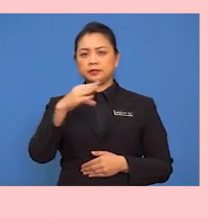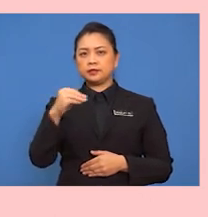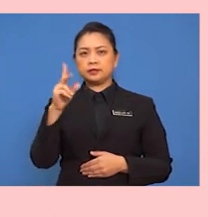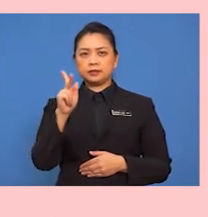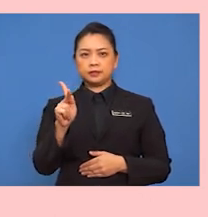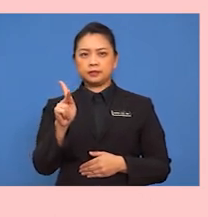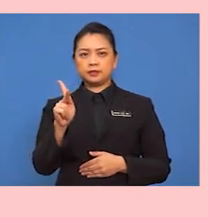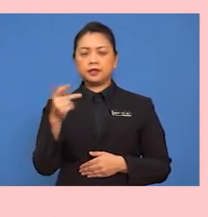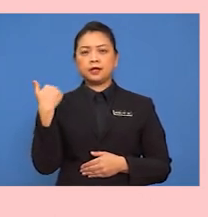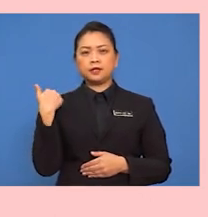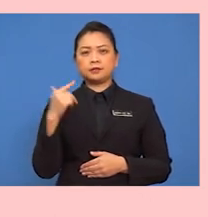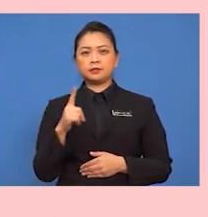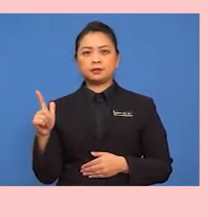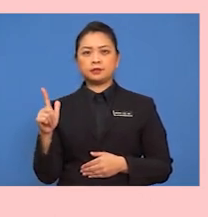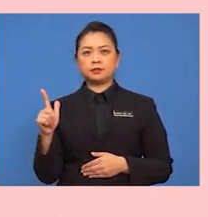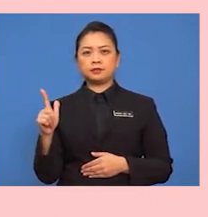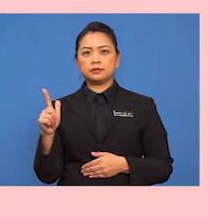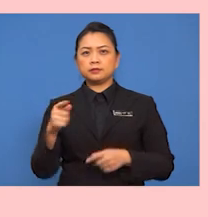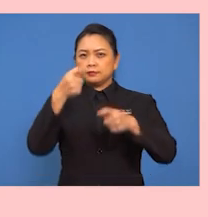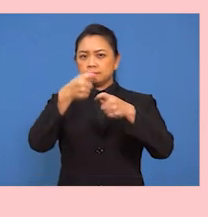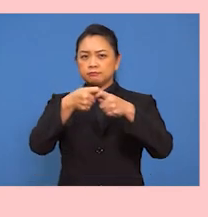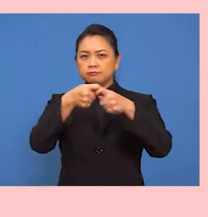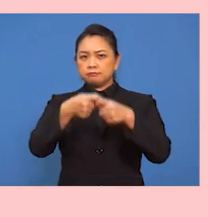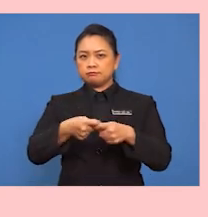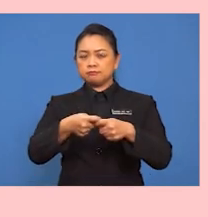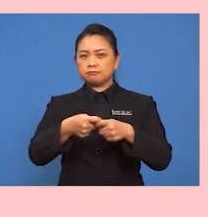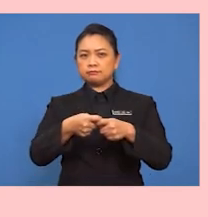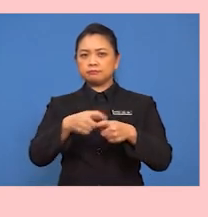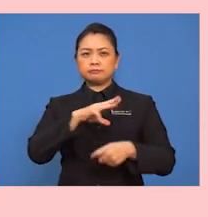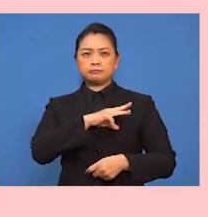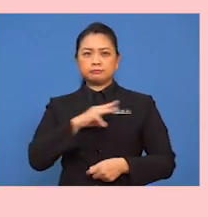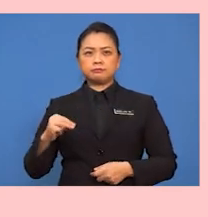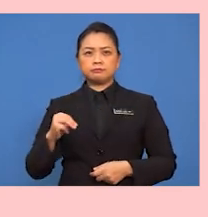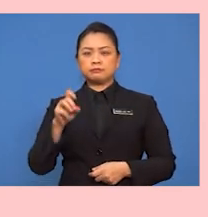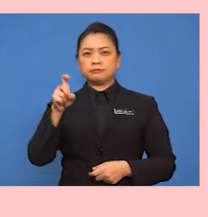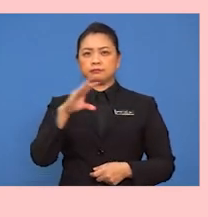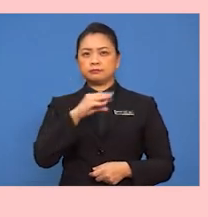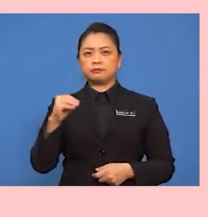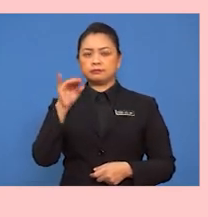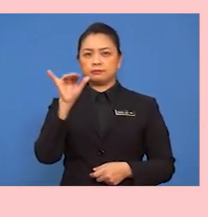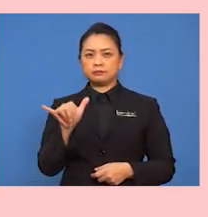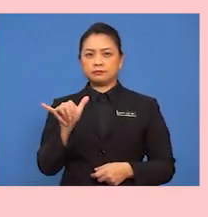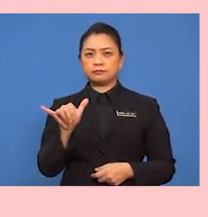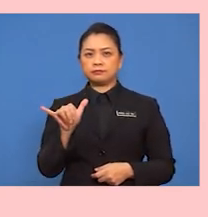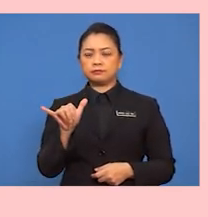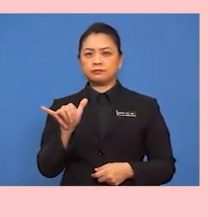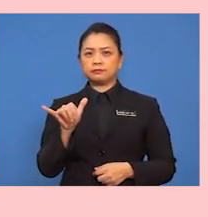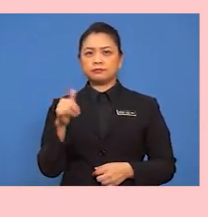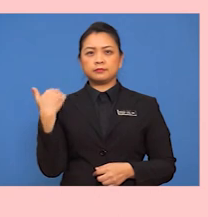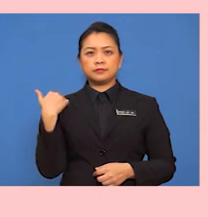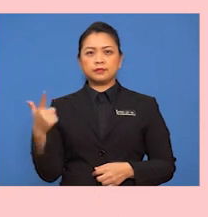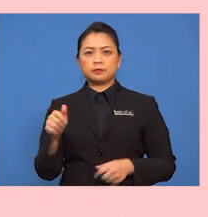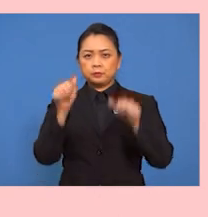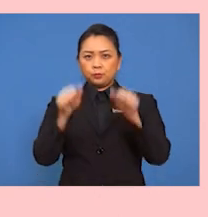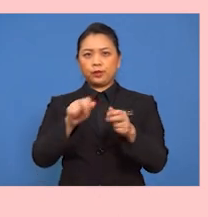K adalah pemala mana kala X dan Y merupakan